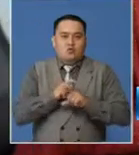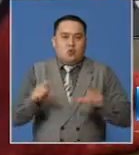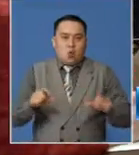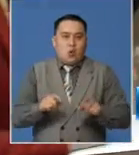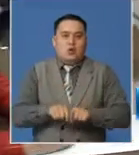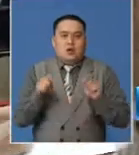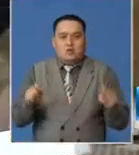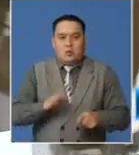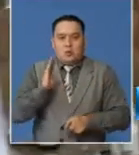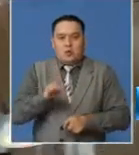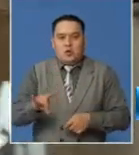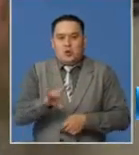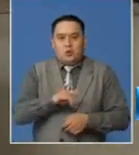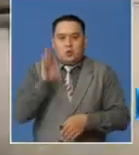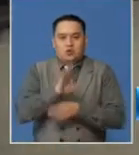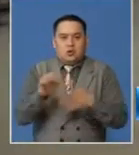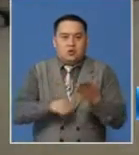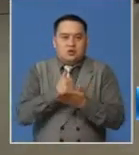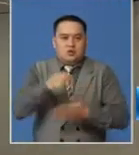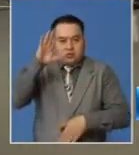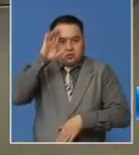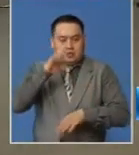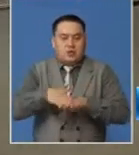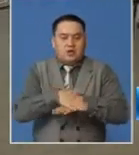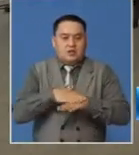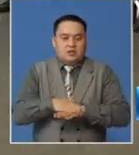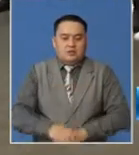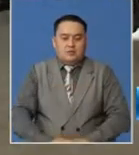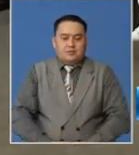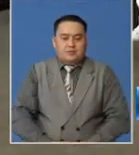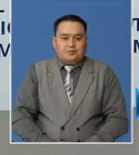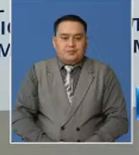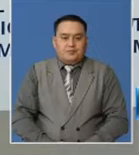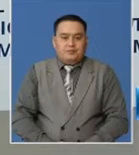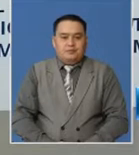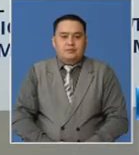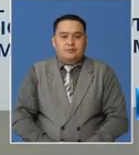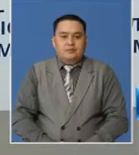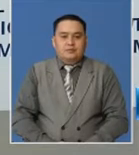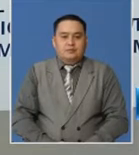мини-центрами. Разрабатывается в районе по поручению Елбасы социальная карта населения.